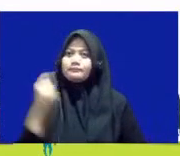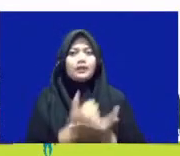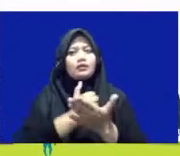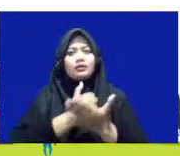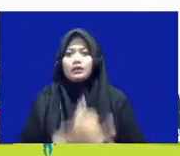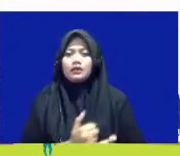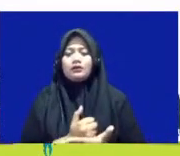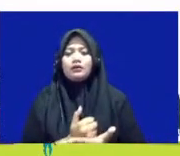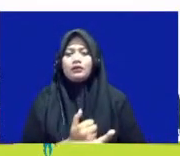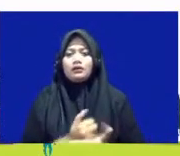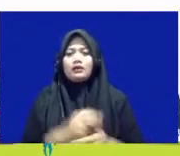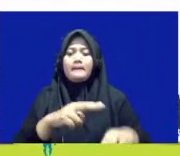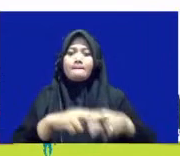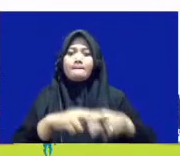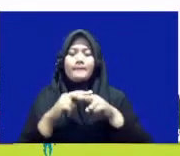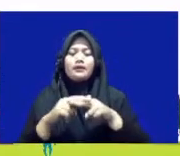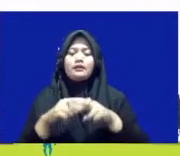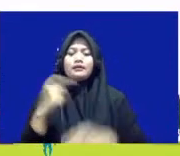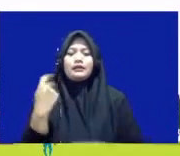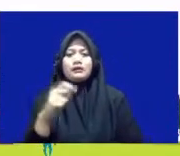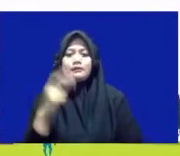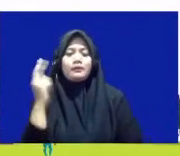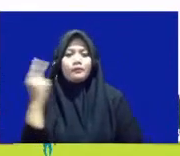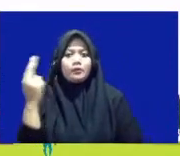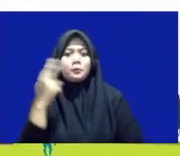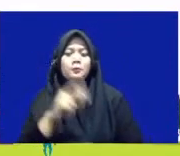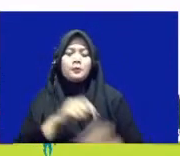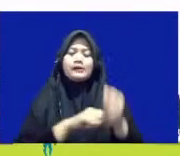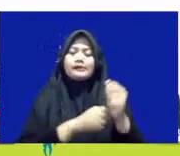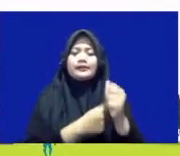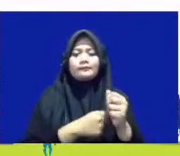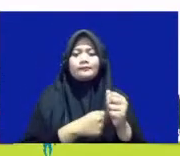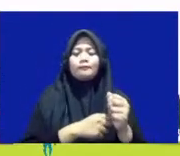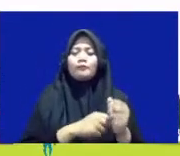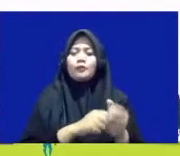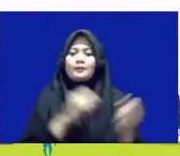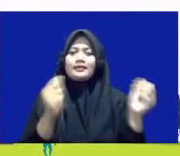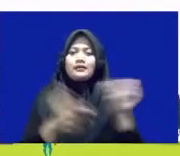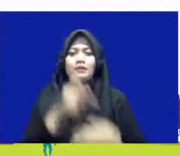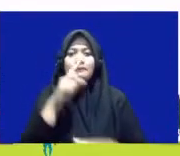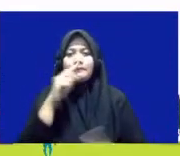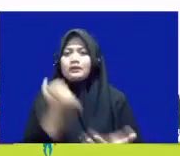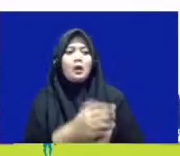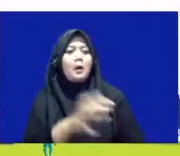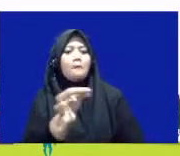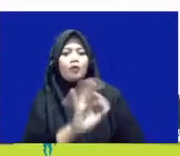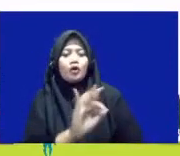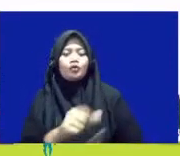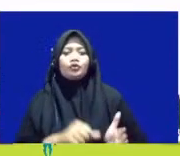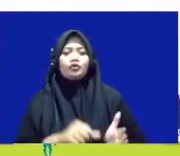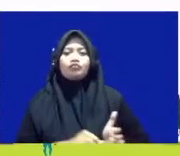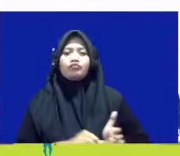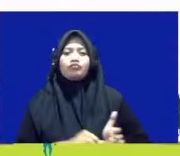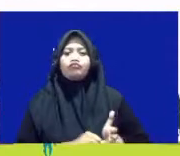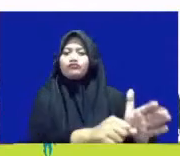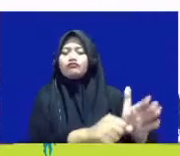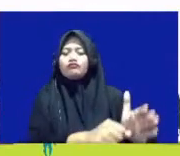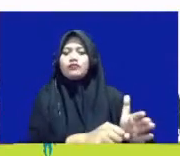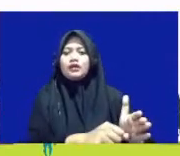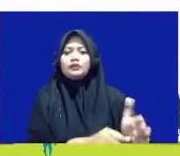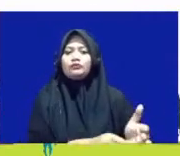Peran Tagana perempuan di dalam tanggap darurat sangat penting, bukan hanya sekedar membantu operasional kegiatan di